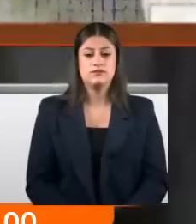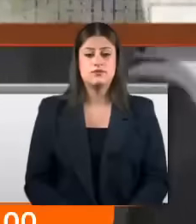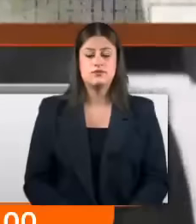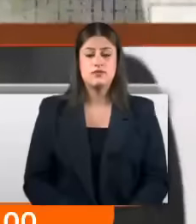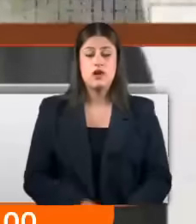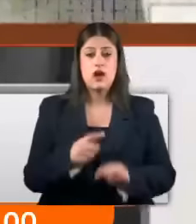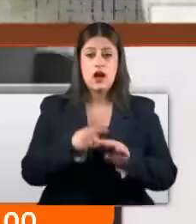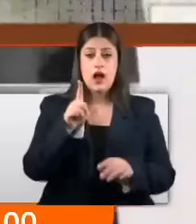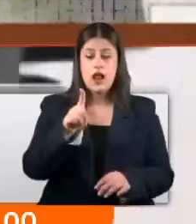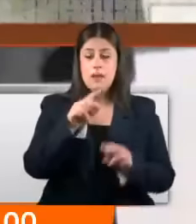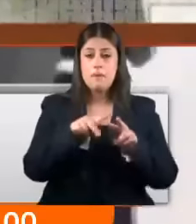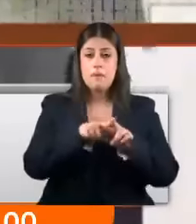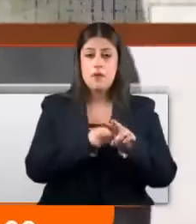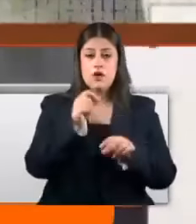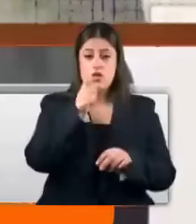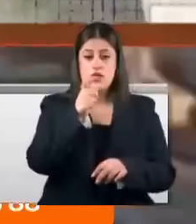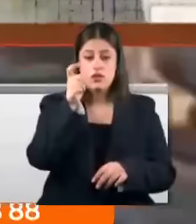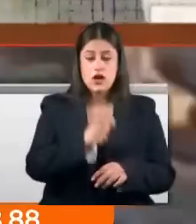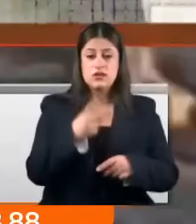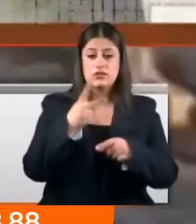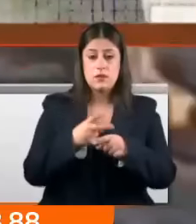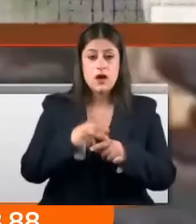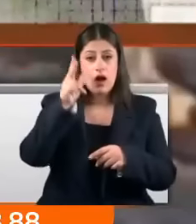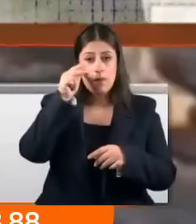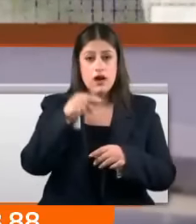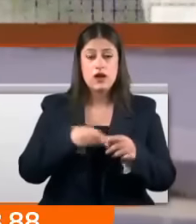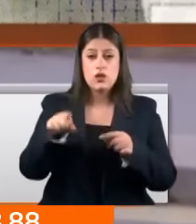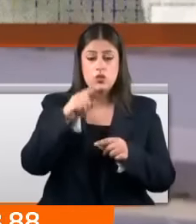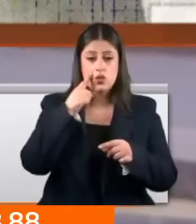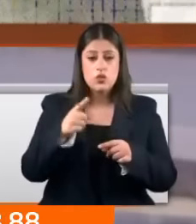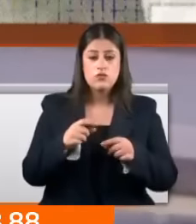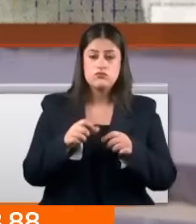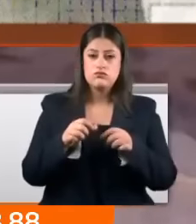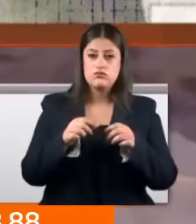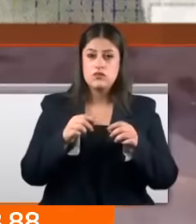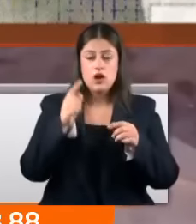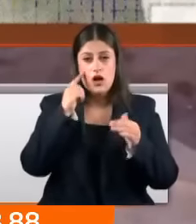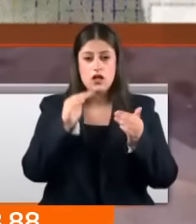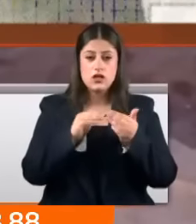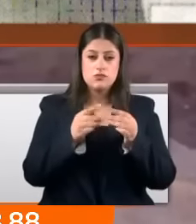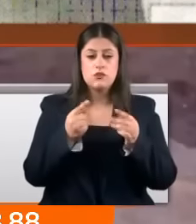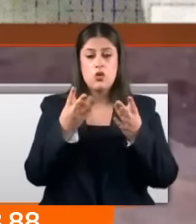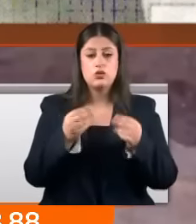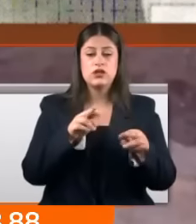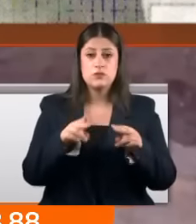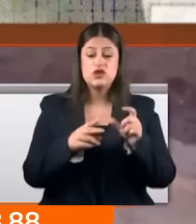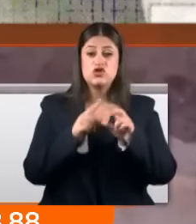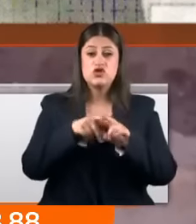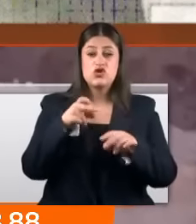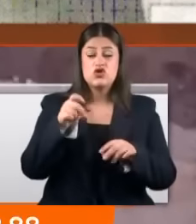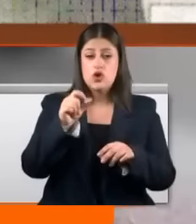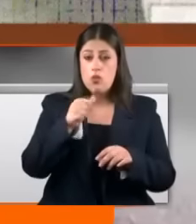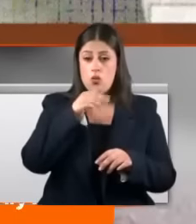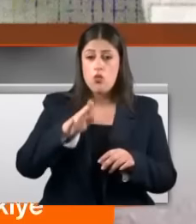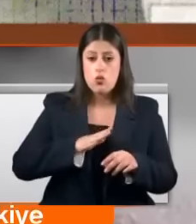El Mayo lakaplı Zambada'nın Amerikalı yetkililerle pazarlık halinde olduğu ve Chapo'nun oğlunu tuzağa çektiği de iddialar